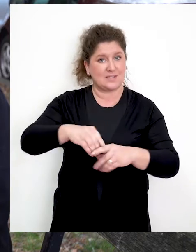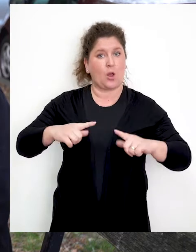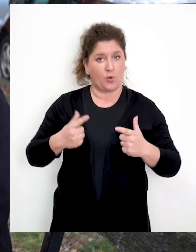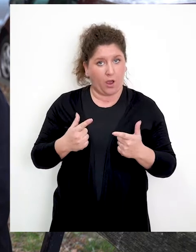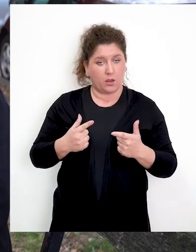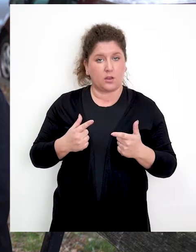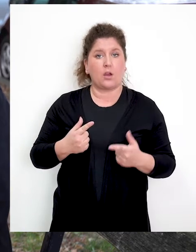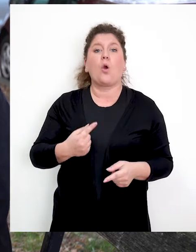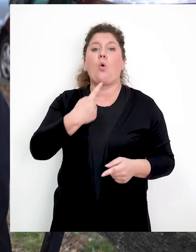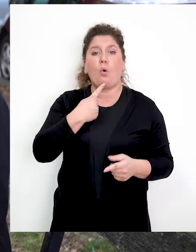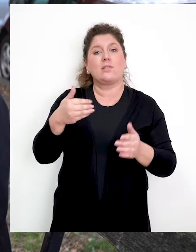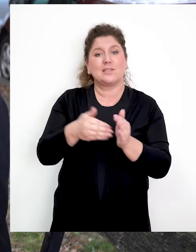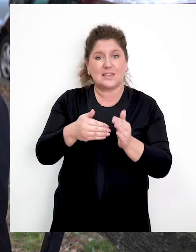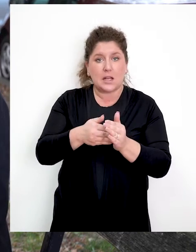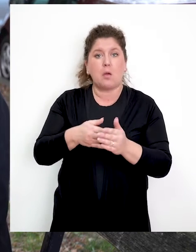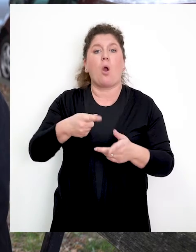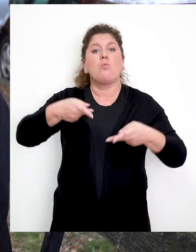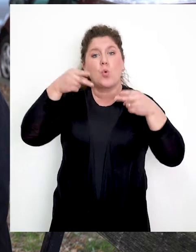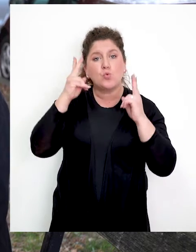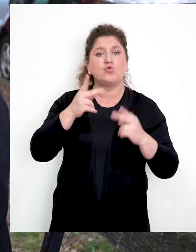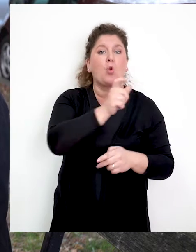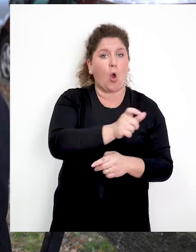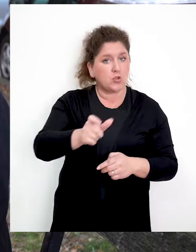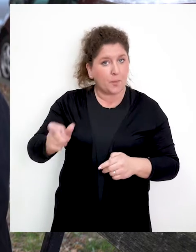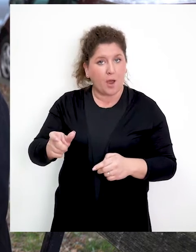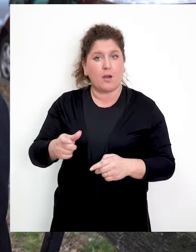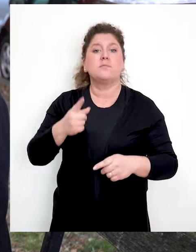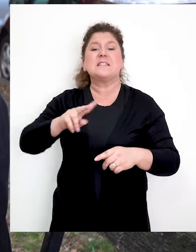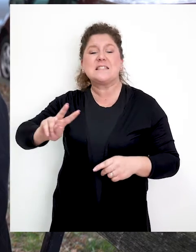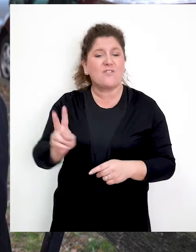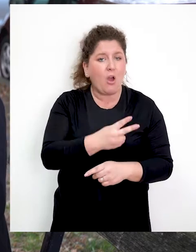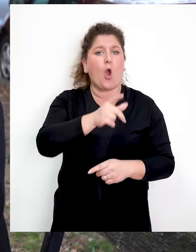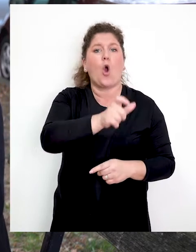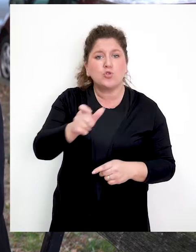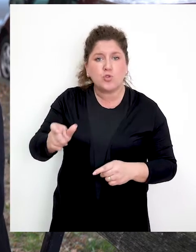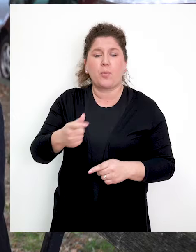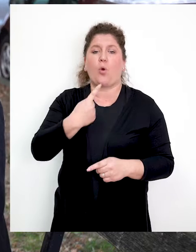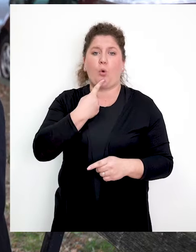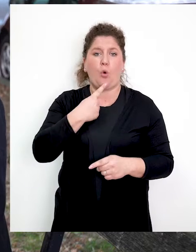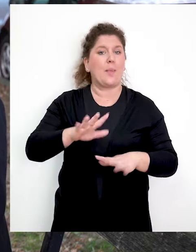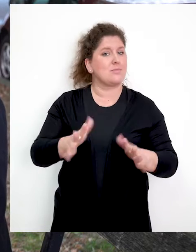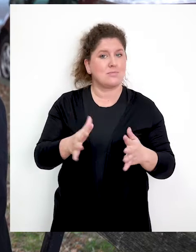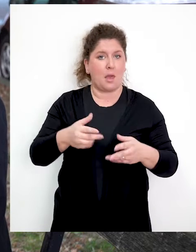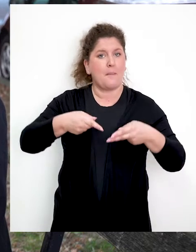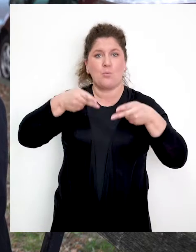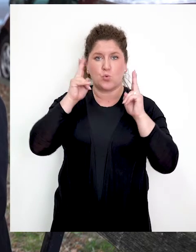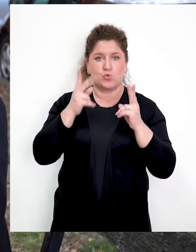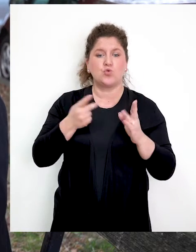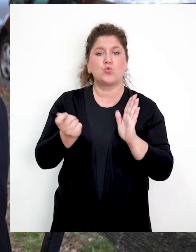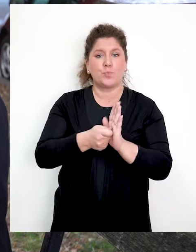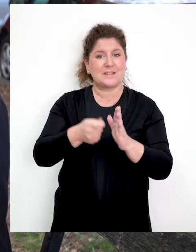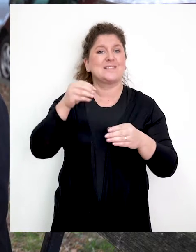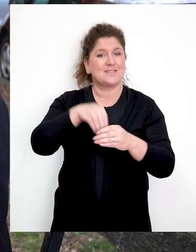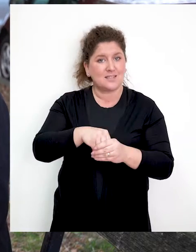treba osobama omogućiti, i to svim onim koji nemaju mogućnost kupiti stan